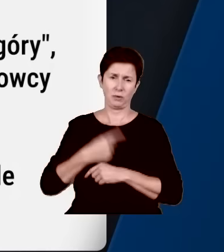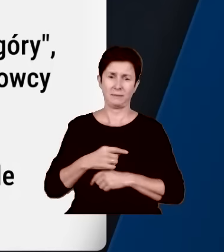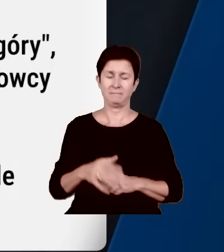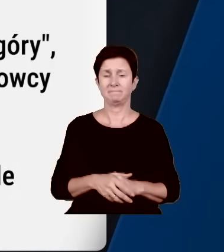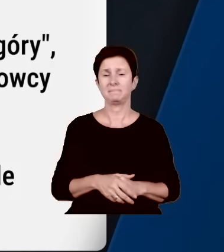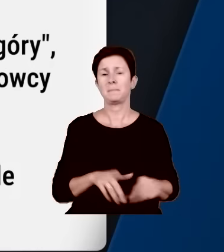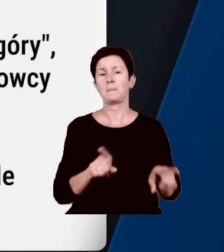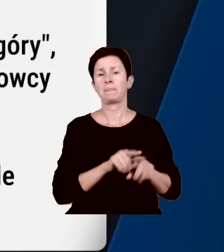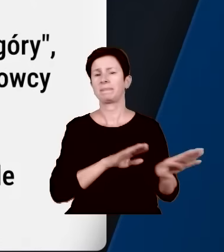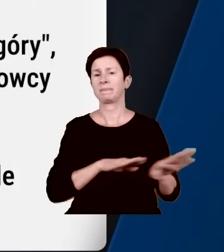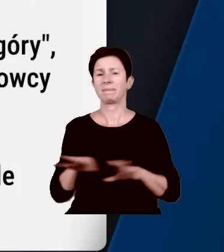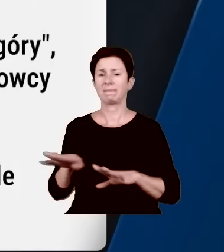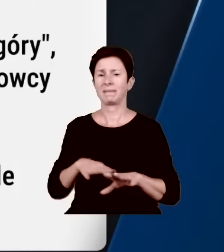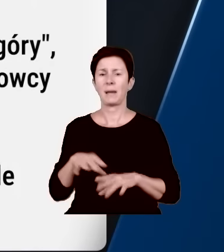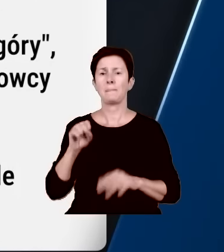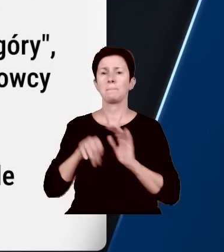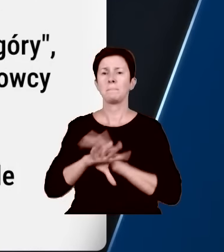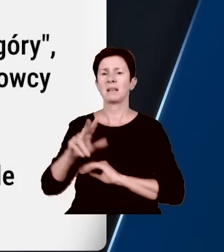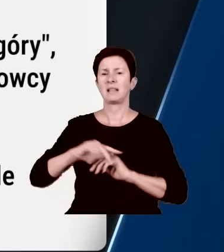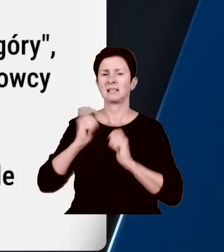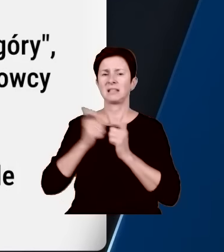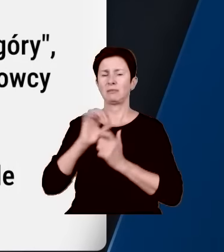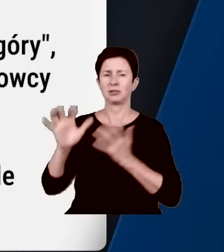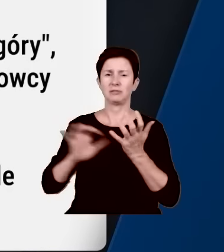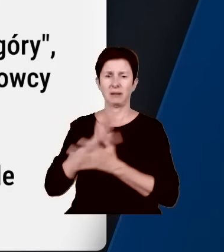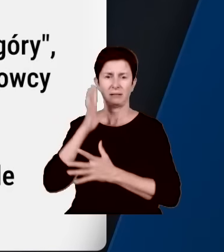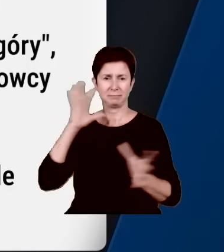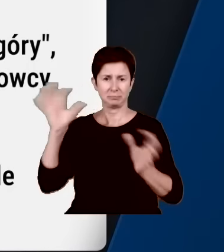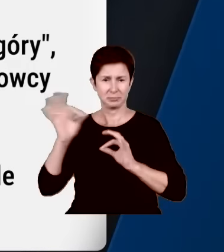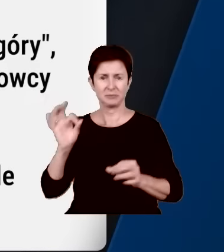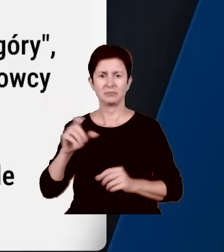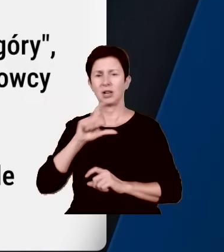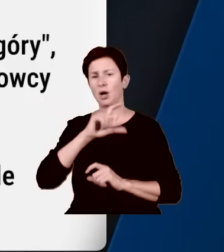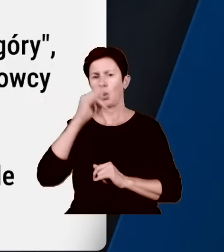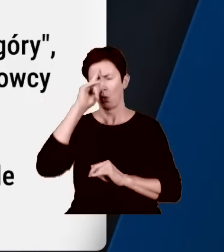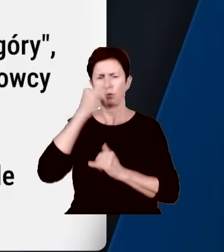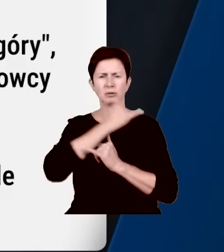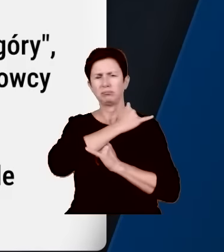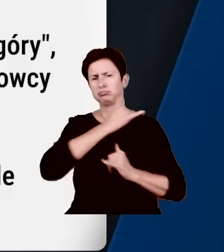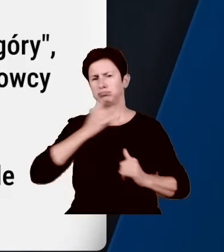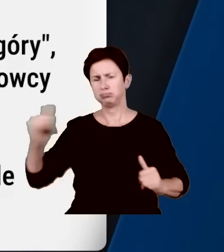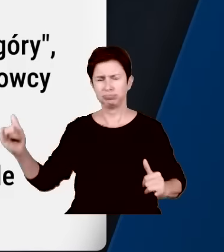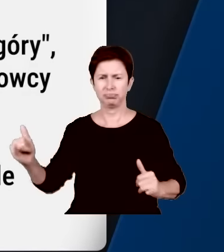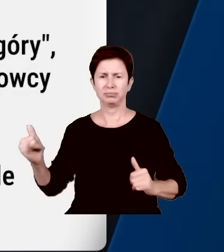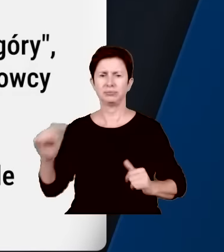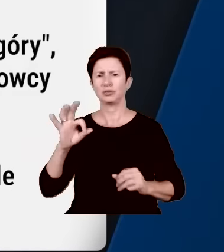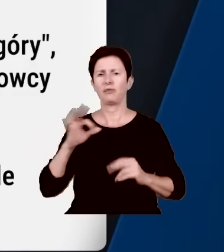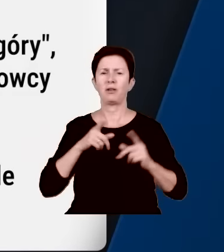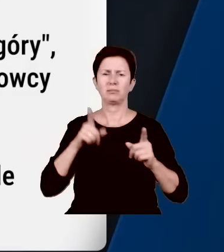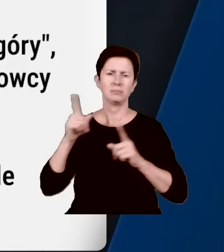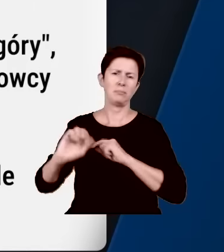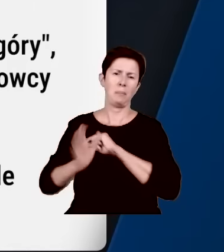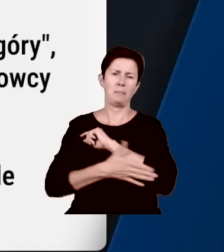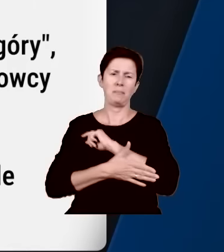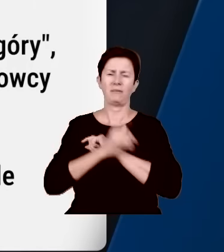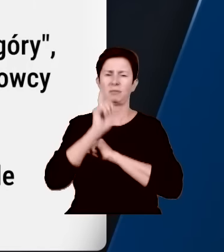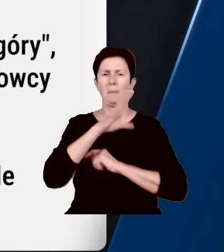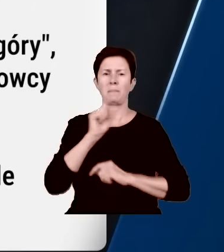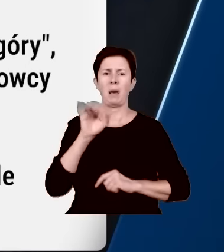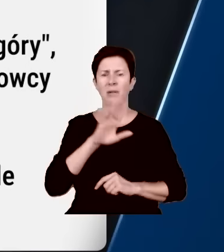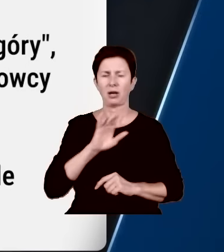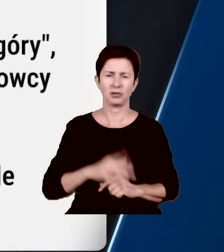podchwytywują media na całym świecie, a Babiarza wspierają ludzie wszelkich poglądów i zawodów od prawa do lewa. Politycznic więc się nie udało,